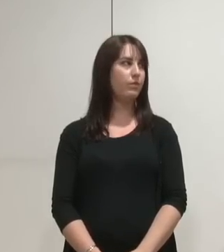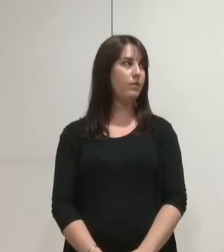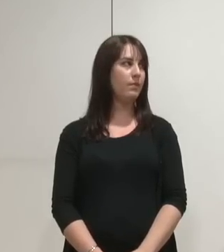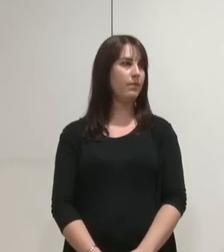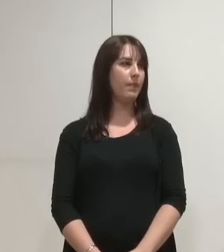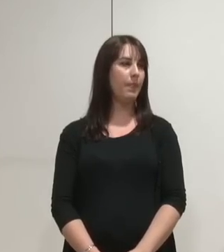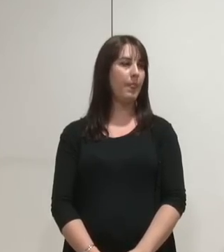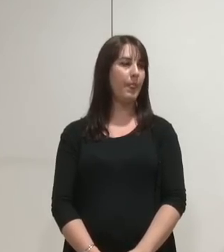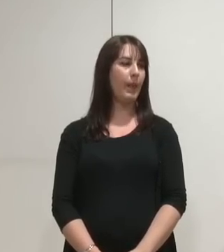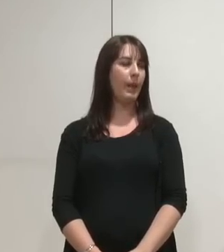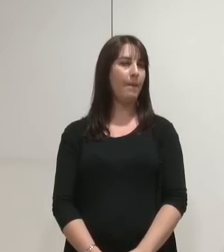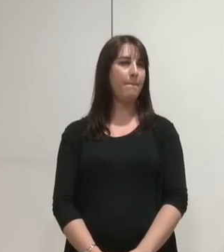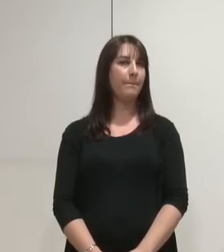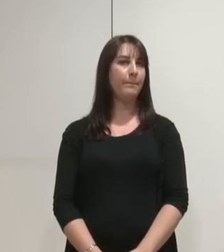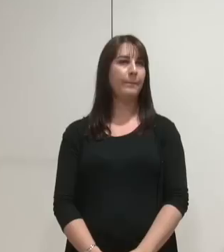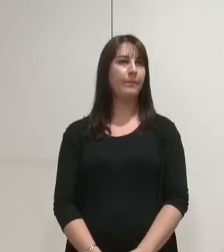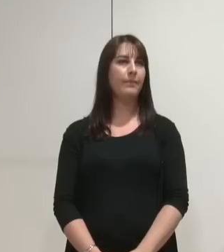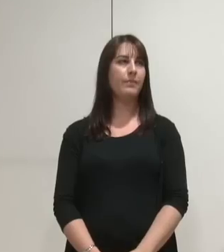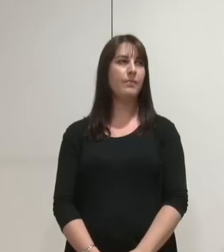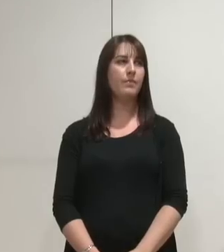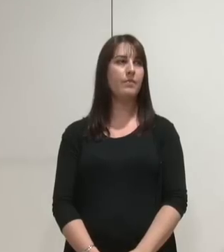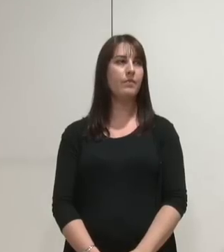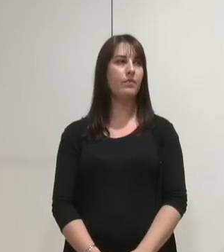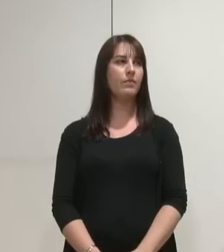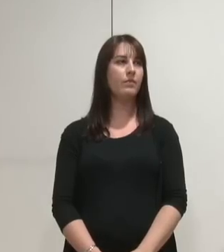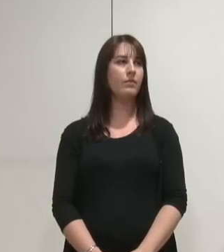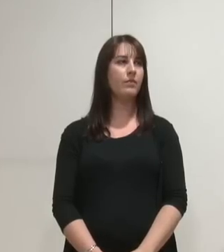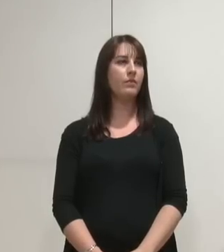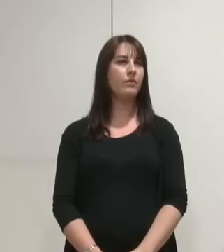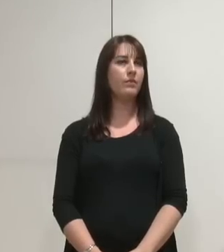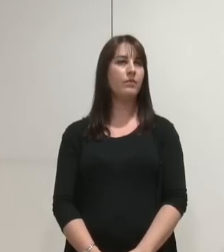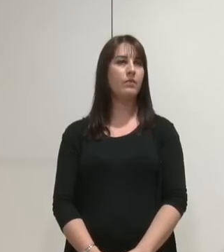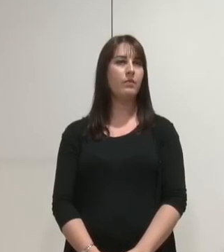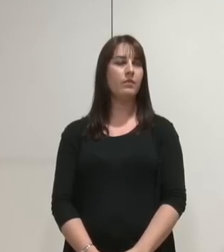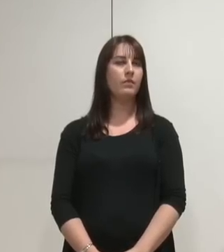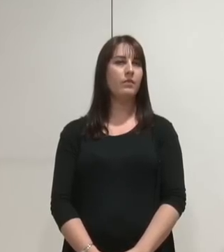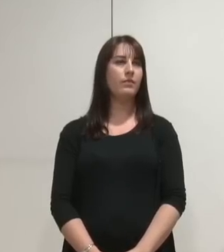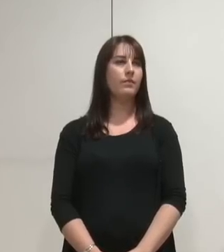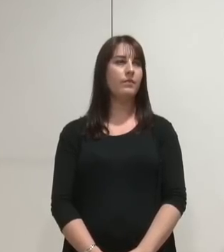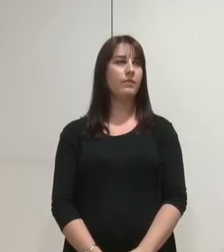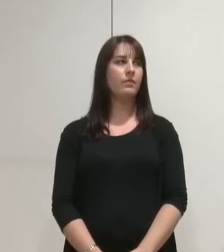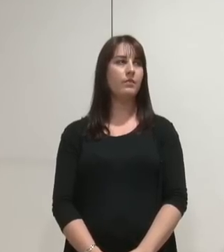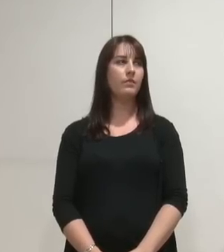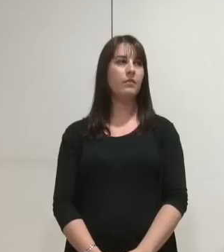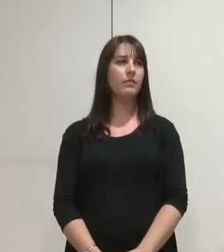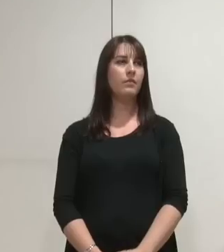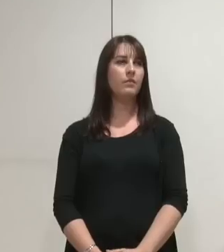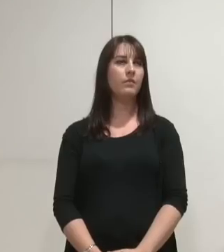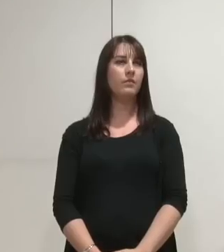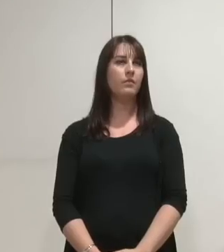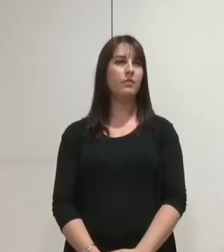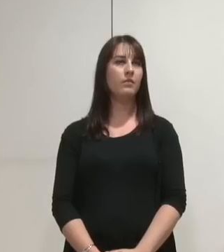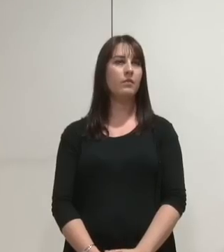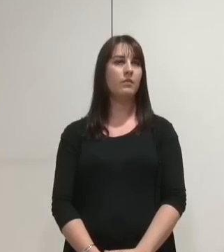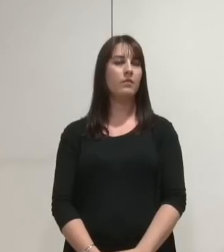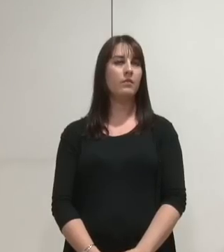Merot Yan mongabur anneie Bernadette Richard sol de